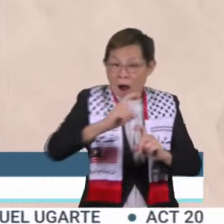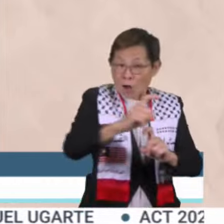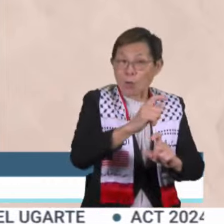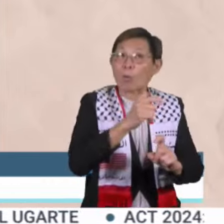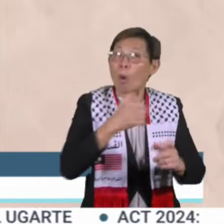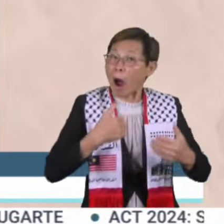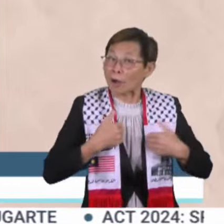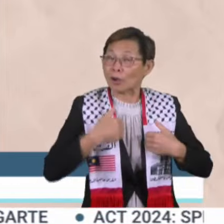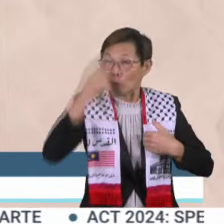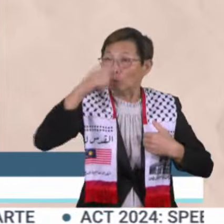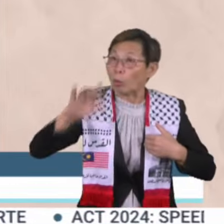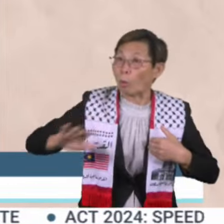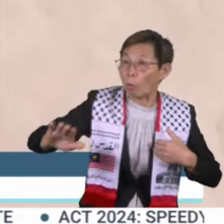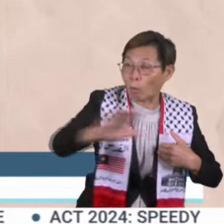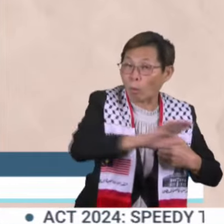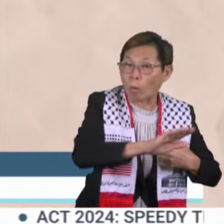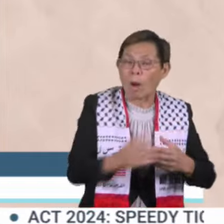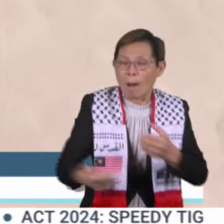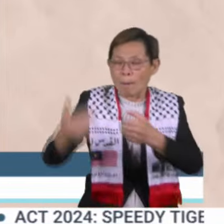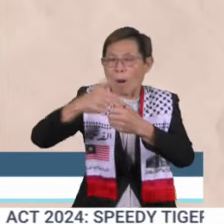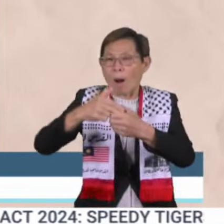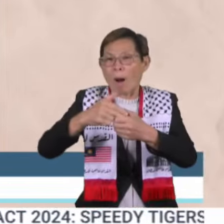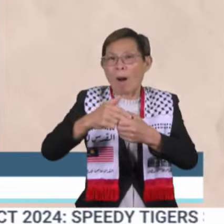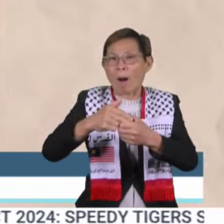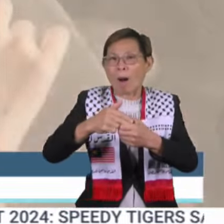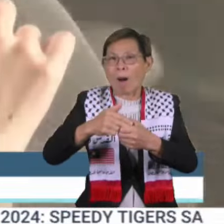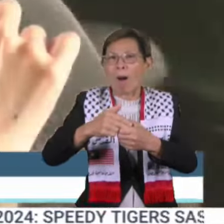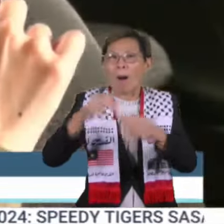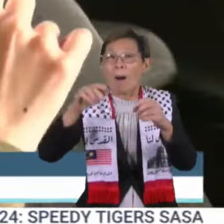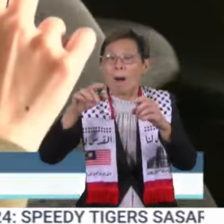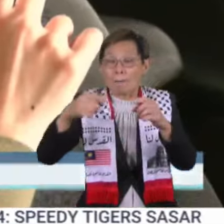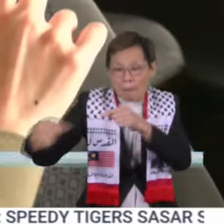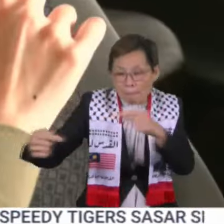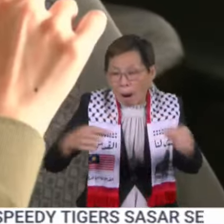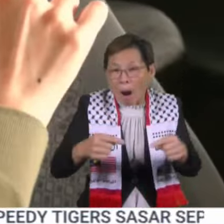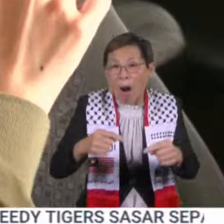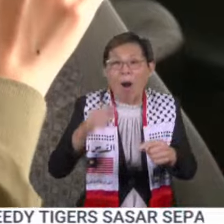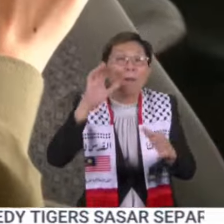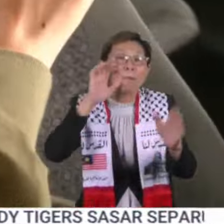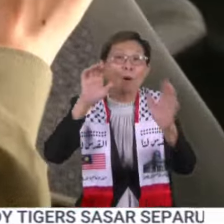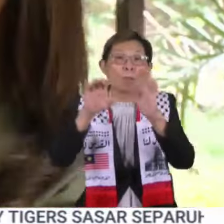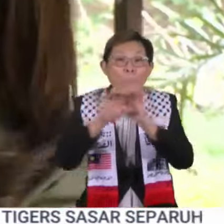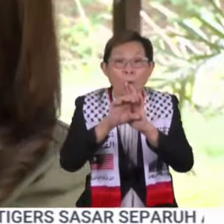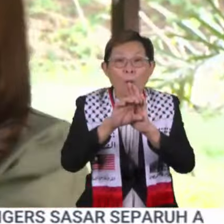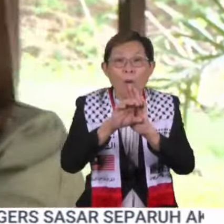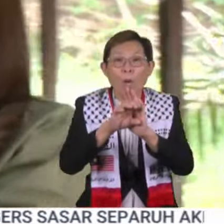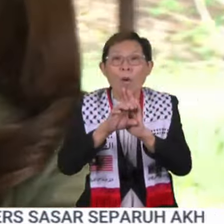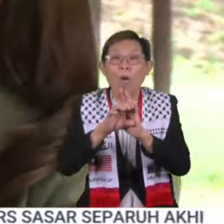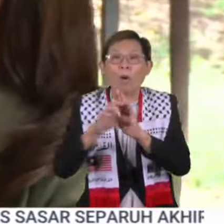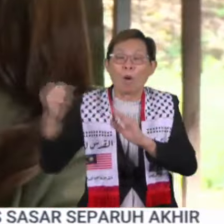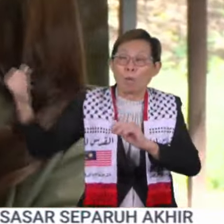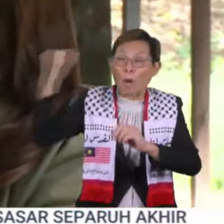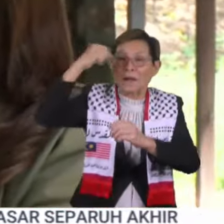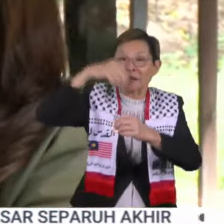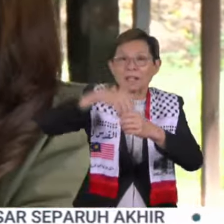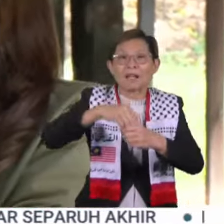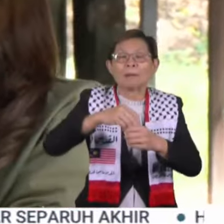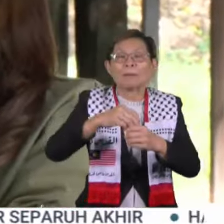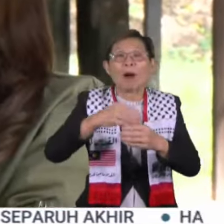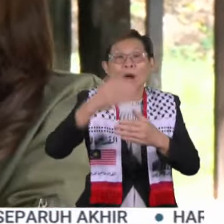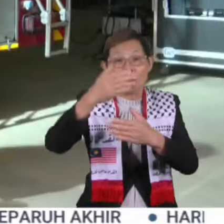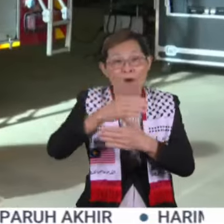menarik turut menanti orang ramai yang menyertai peraduan Portrait Wira menggunakan OPPO's AI Studio di halaman Facebook